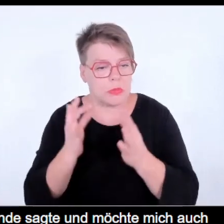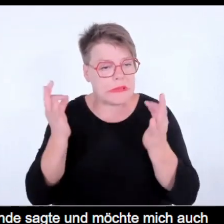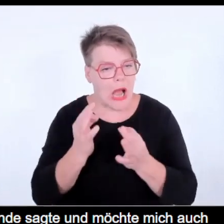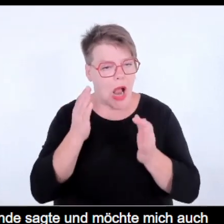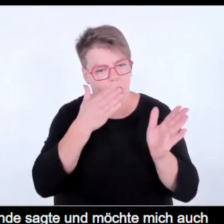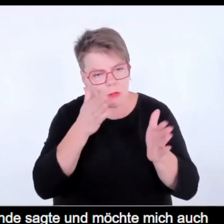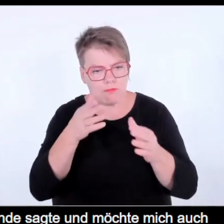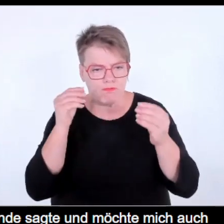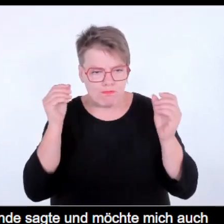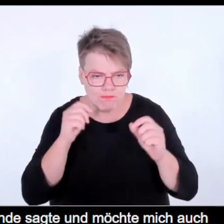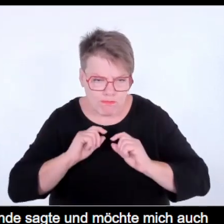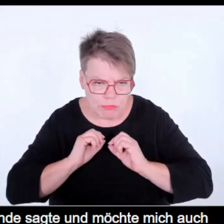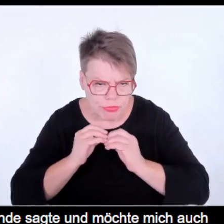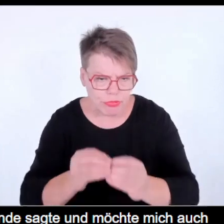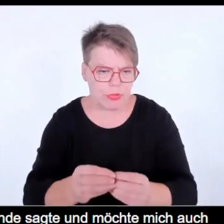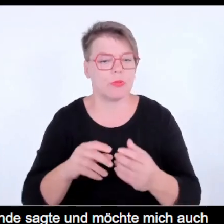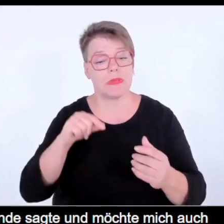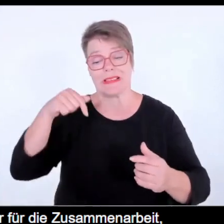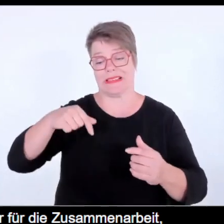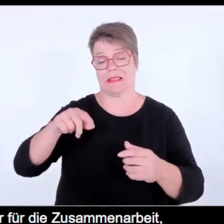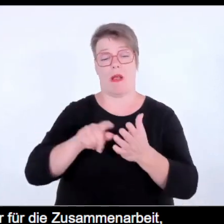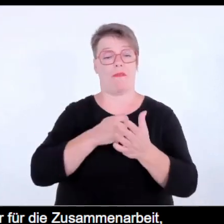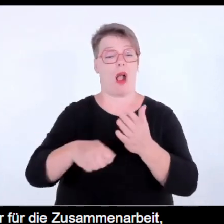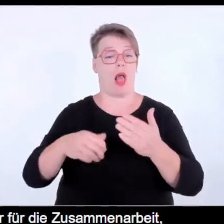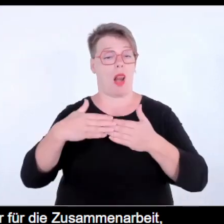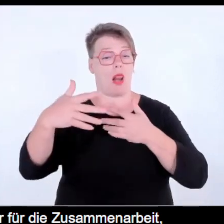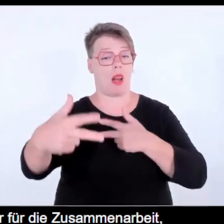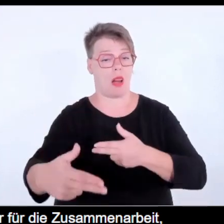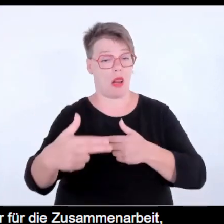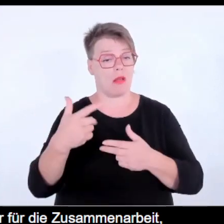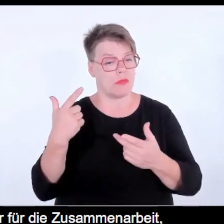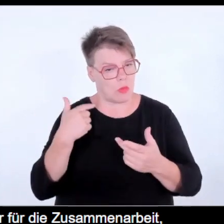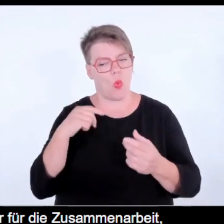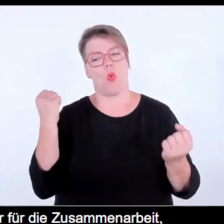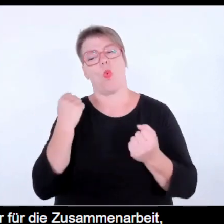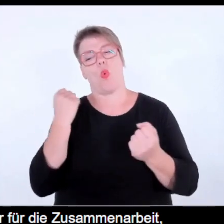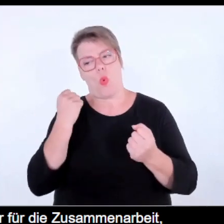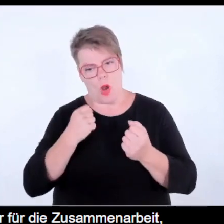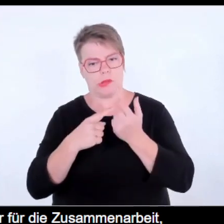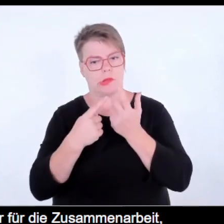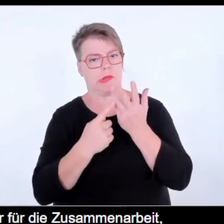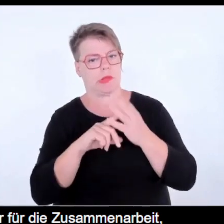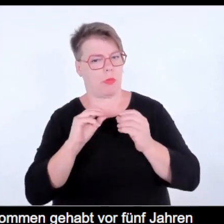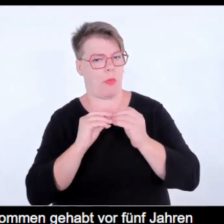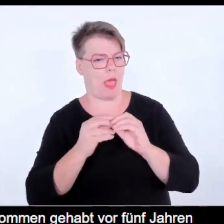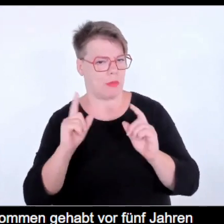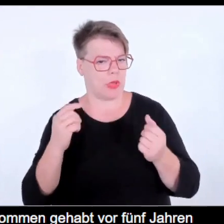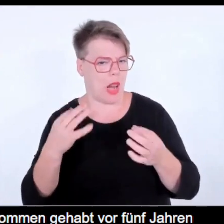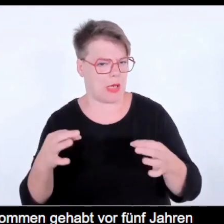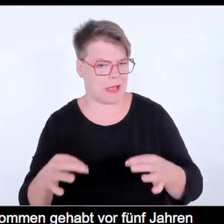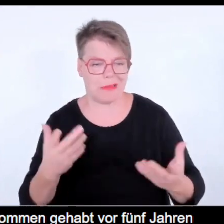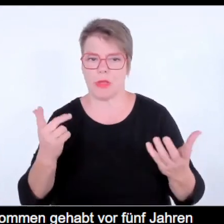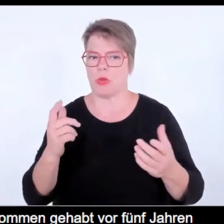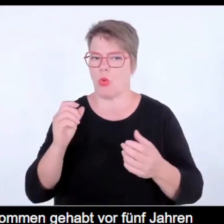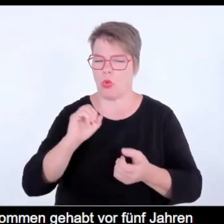Zusammenarbeit, eine gute Zusammenarbeit, für die ich mich bedanken will, auch bei den ganzen Kollegen übrigens eingeschlossen, auch die beiden Regierungsfraktionen, aber auch